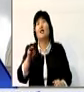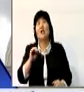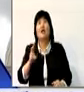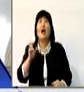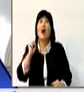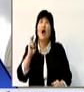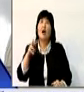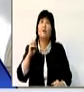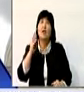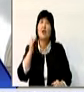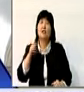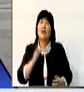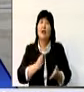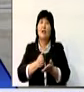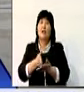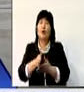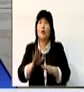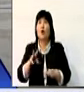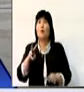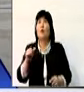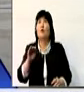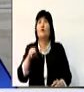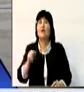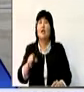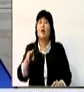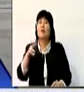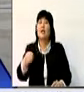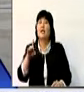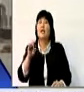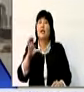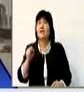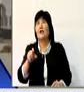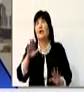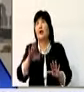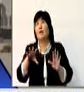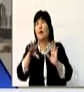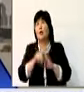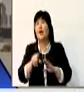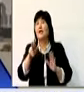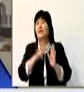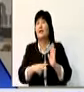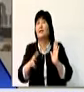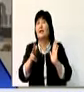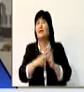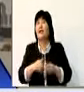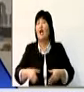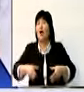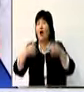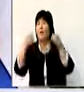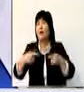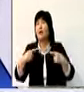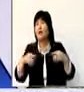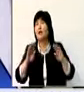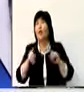мешіт Болғарға кіребер жолда орналасқан муфтидің резиденциясы, медресе мен ғибадатханадан тұратын кешен 88 бағанасы бар аркадамен